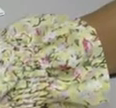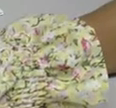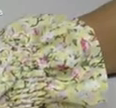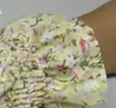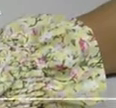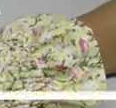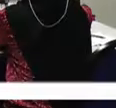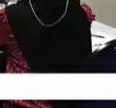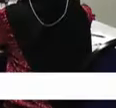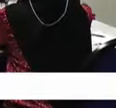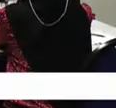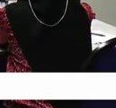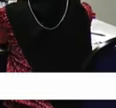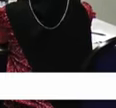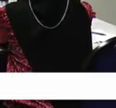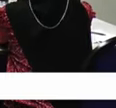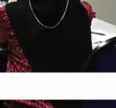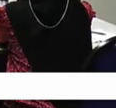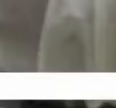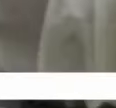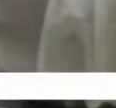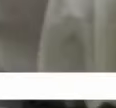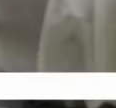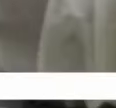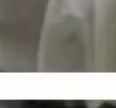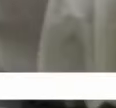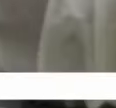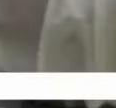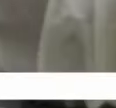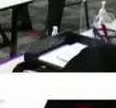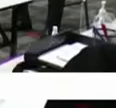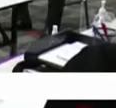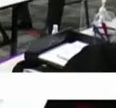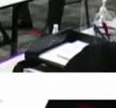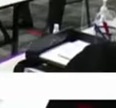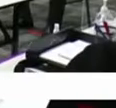Bayaran BKM Fasa 4 diawalkan bermula Selasa.